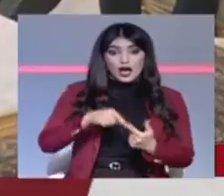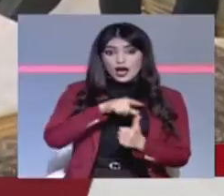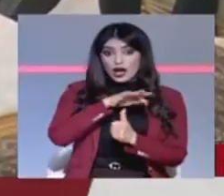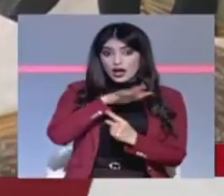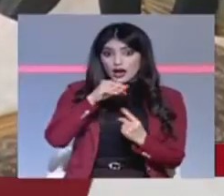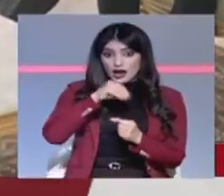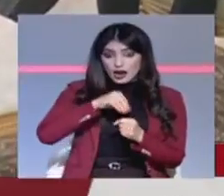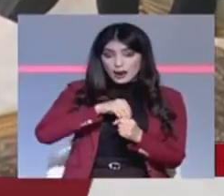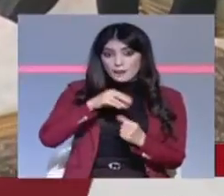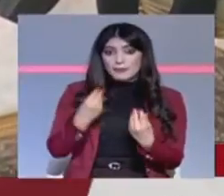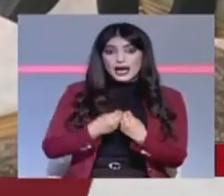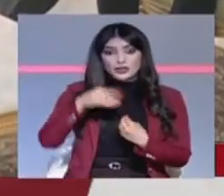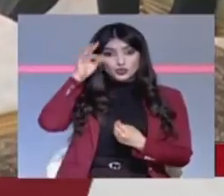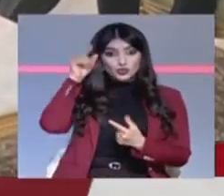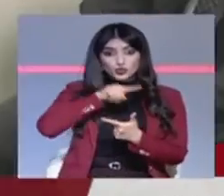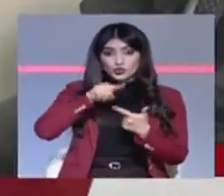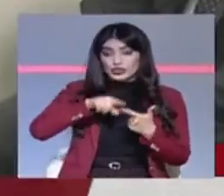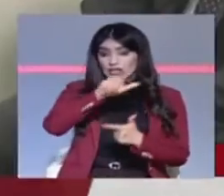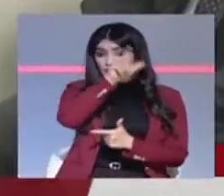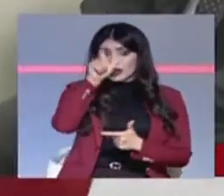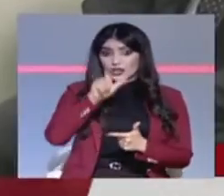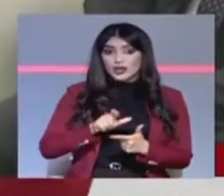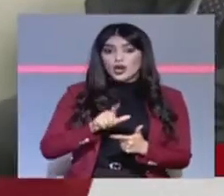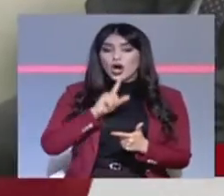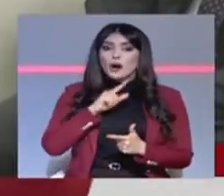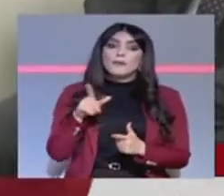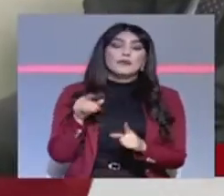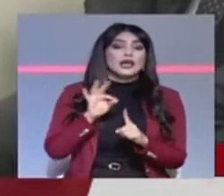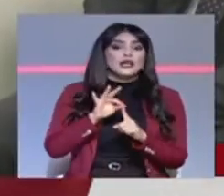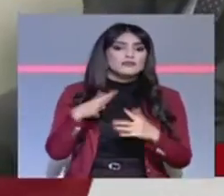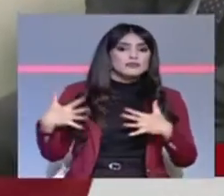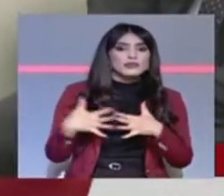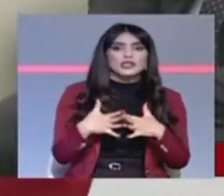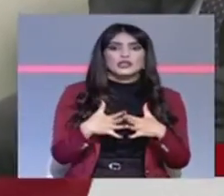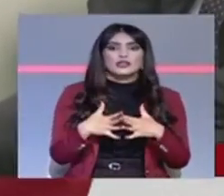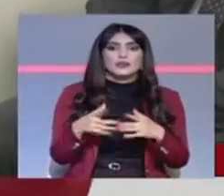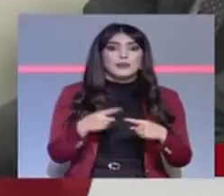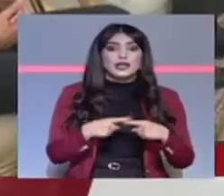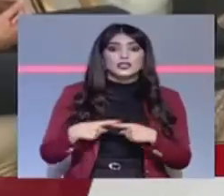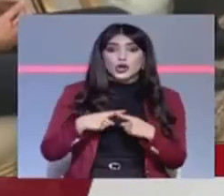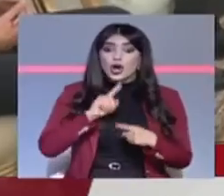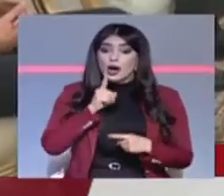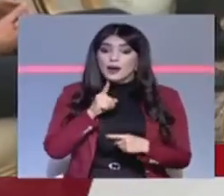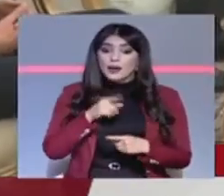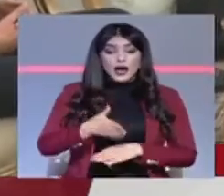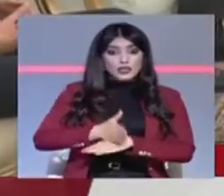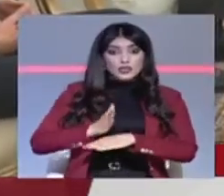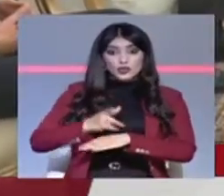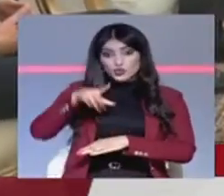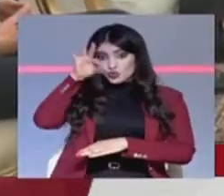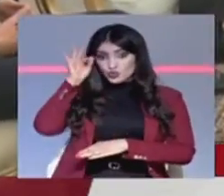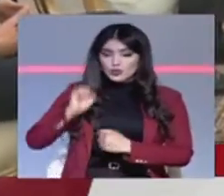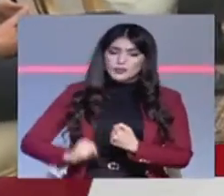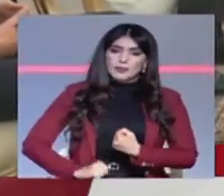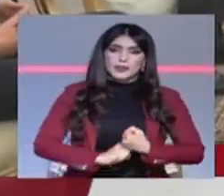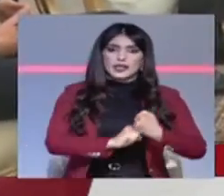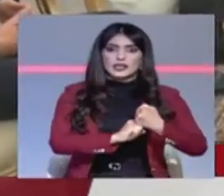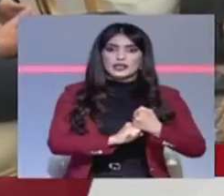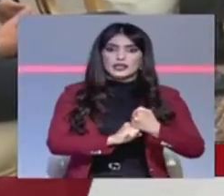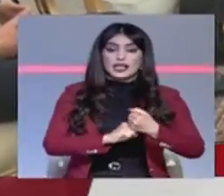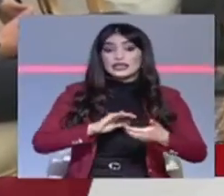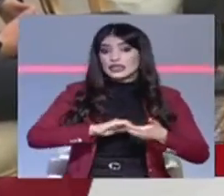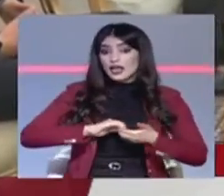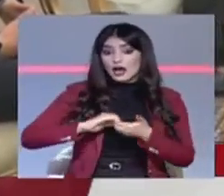تونس وايطاليا متجذره ومبنيه على الشراكه مشددا على استعداد تونس تامل تدعيم التعاون بين